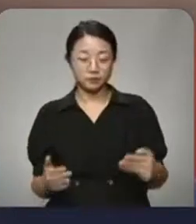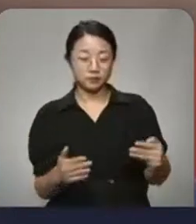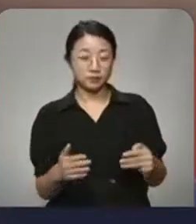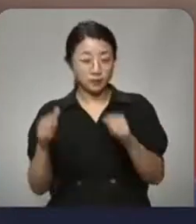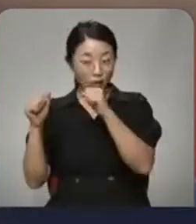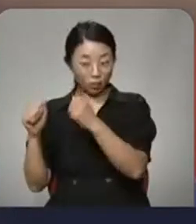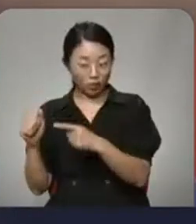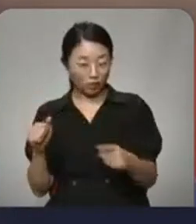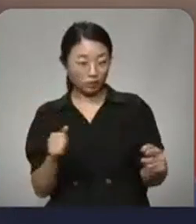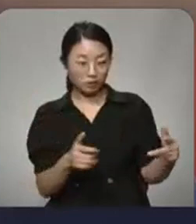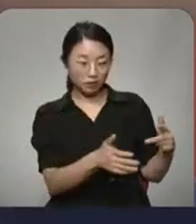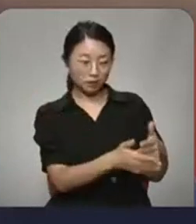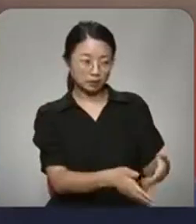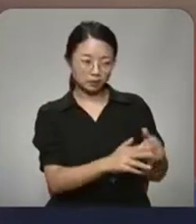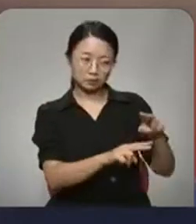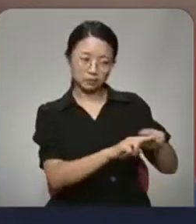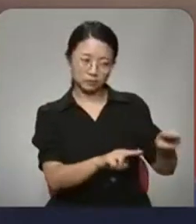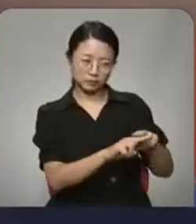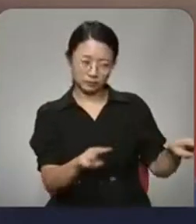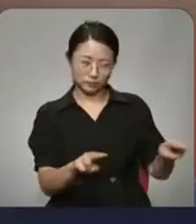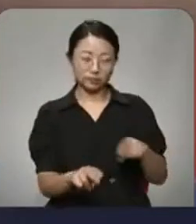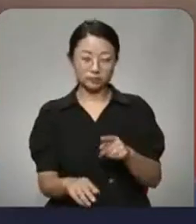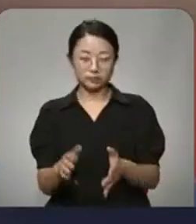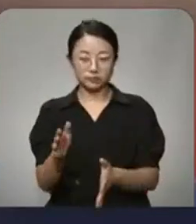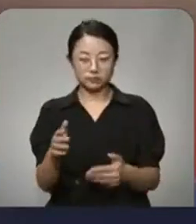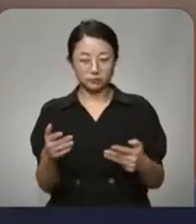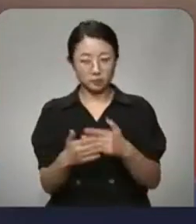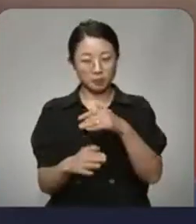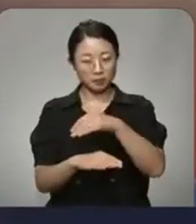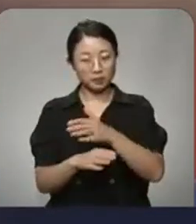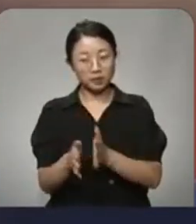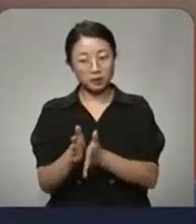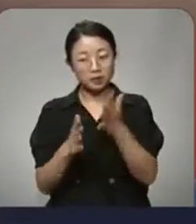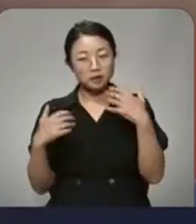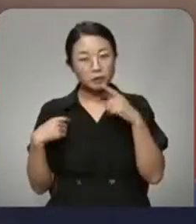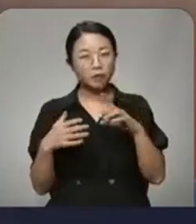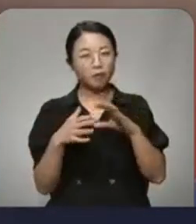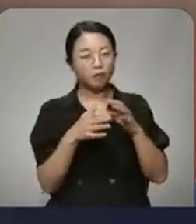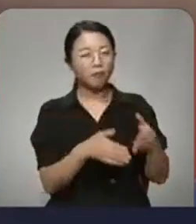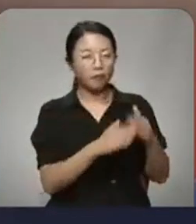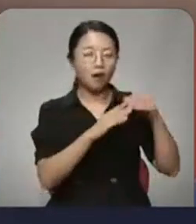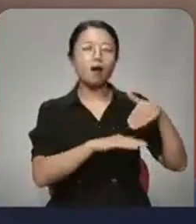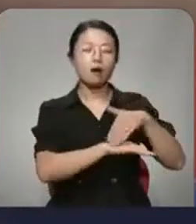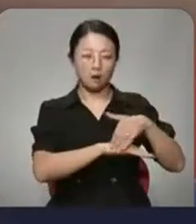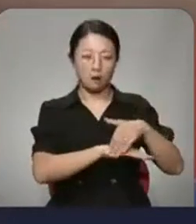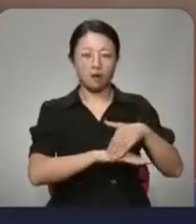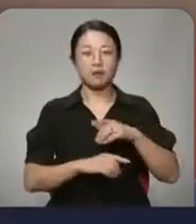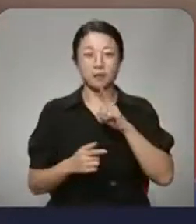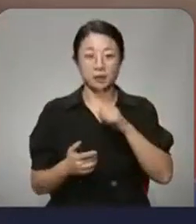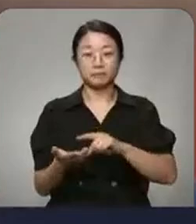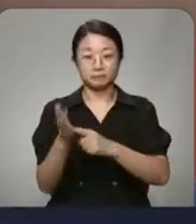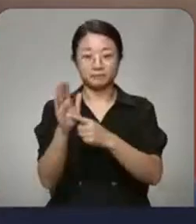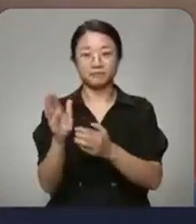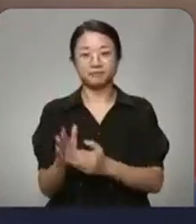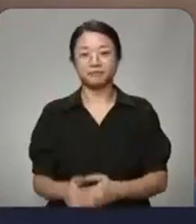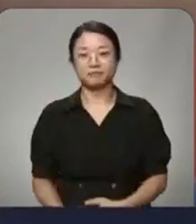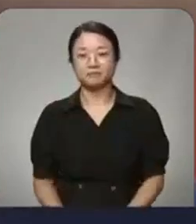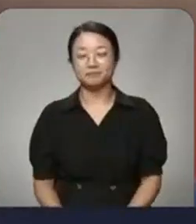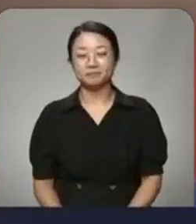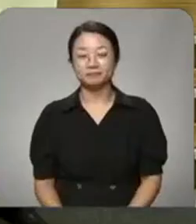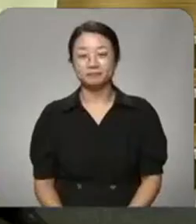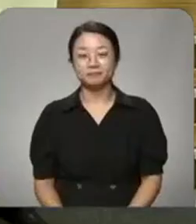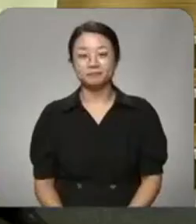태국회가 스포츠재단 설립 철회를 요구하지만 태백시는 차질 없이 추진하겠다고 맞서고 있습니다 정청원 기자의 보도입니다